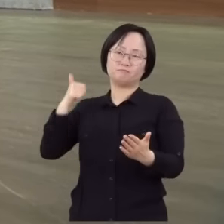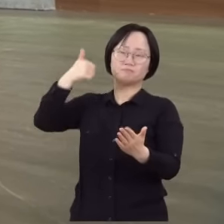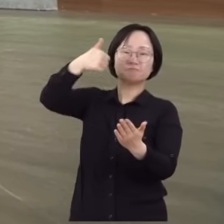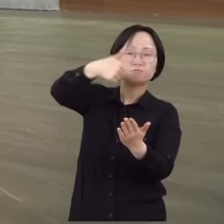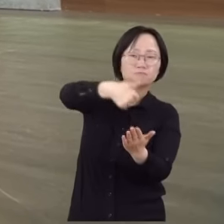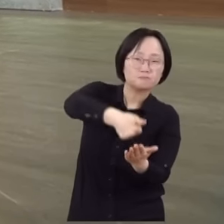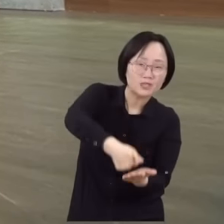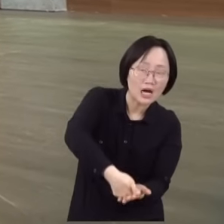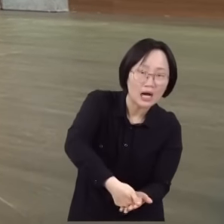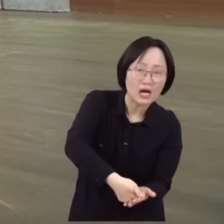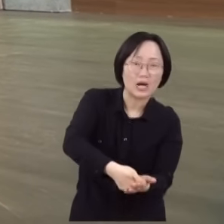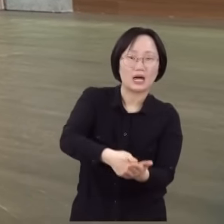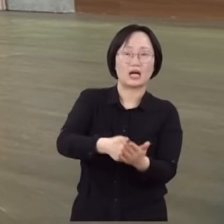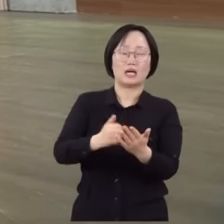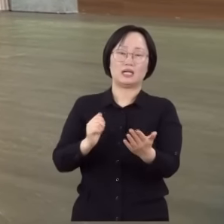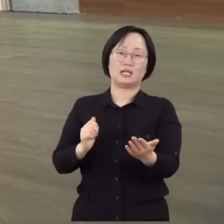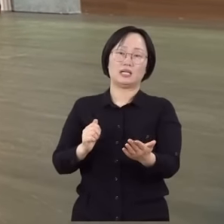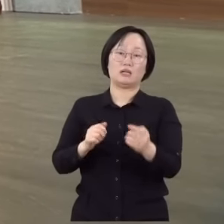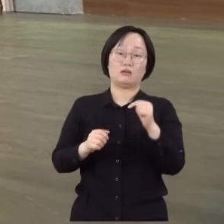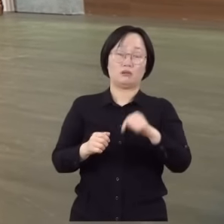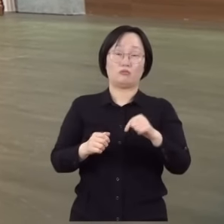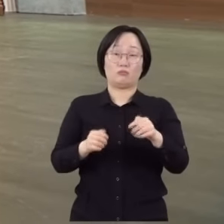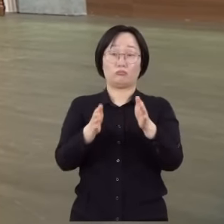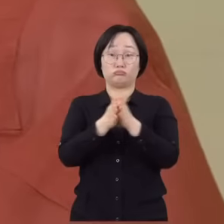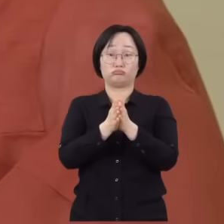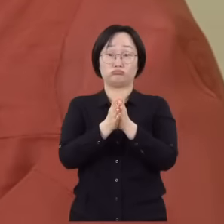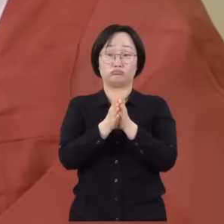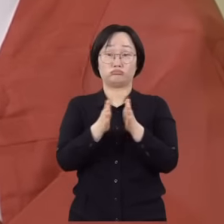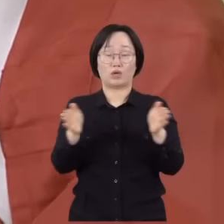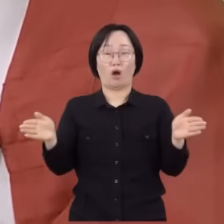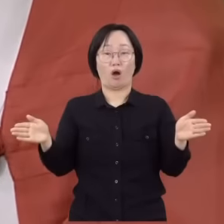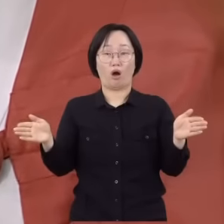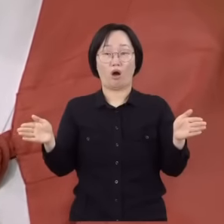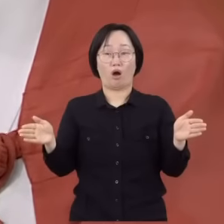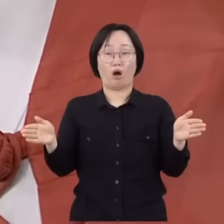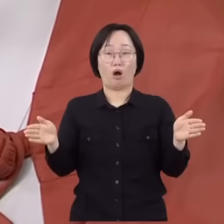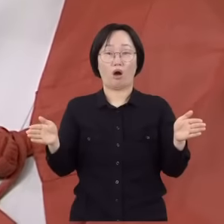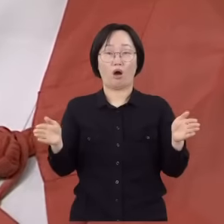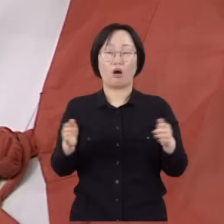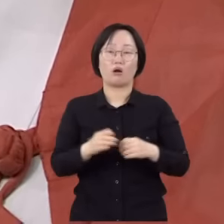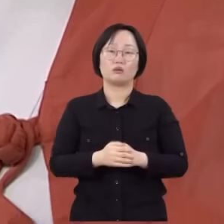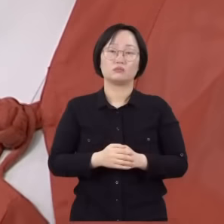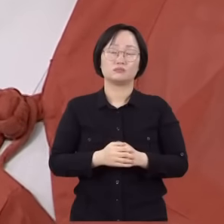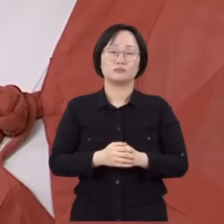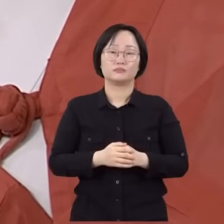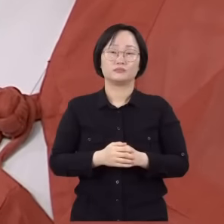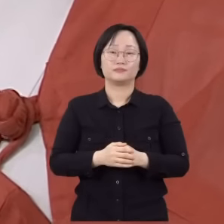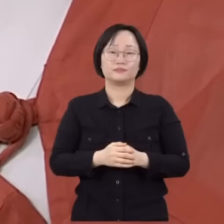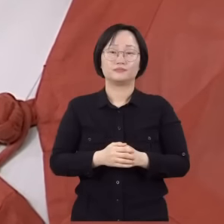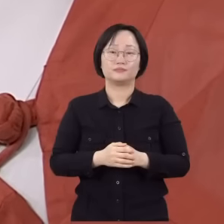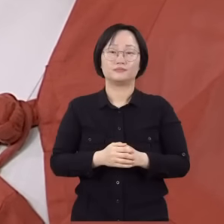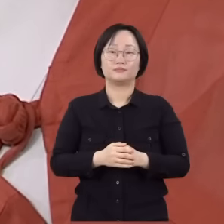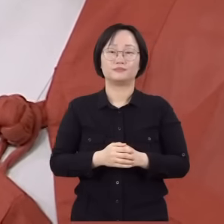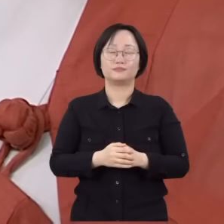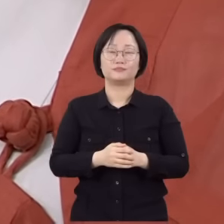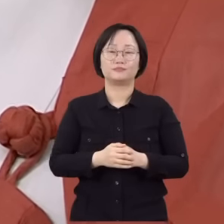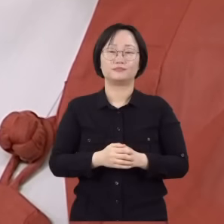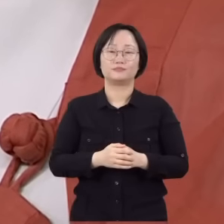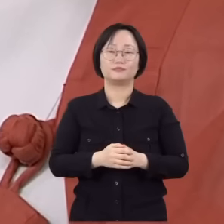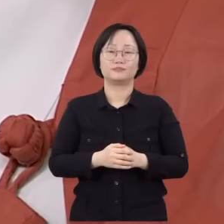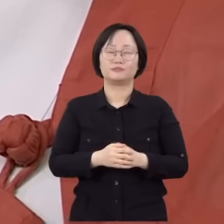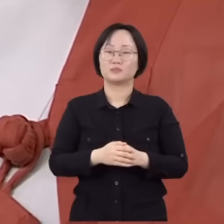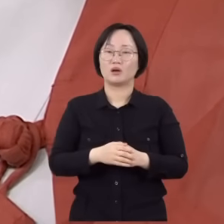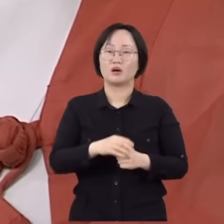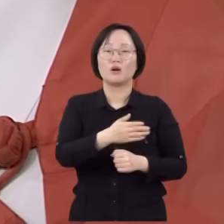절을 시작했다고 합니다 와 오체 투지 절을 시작했는데 여러분 깜짝